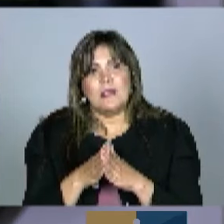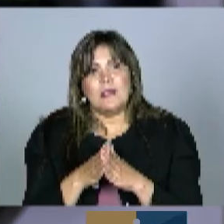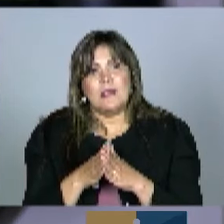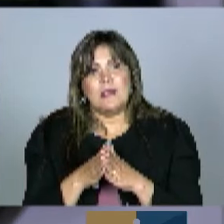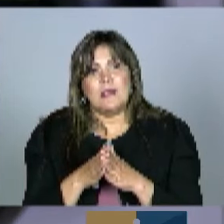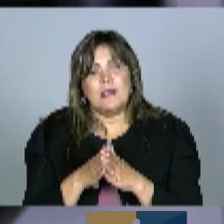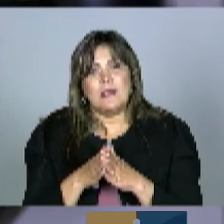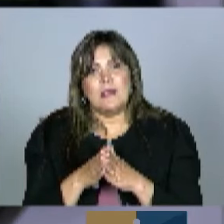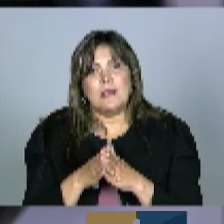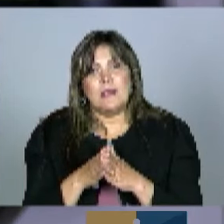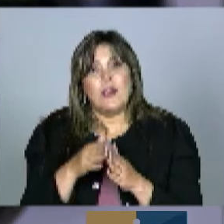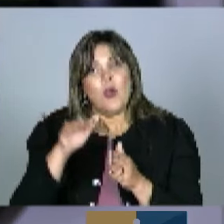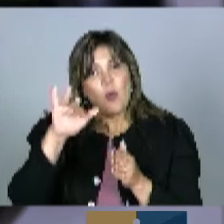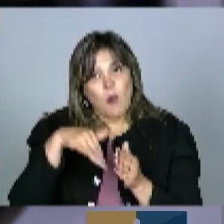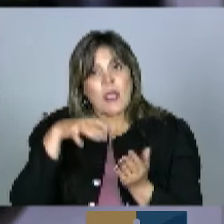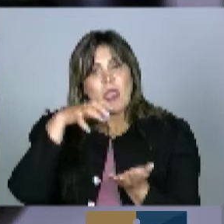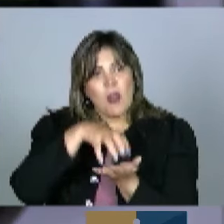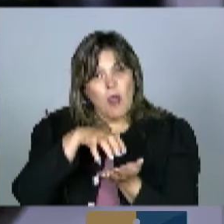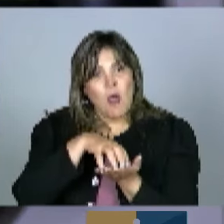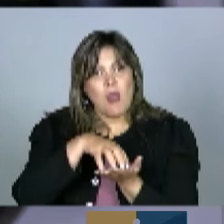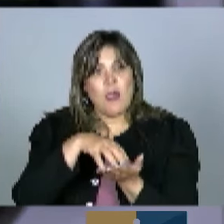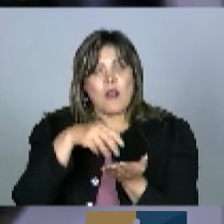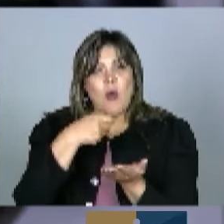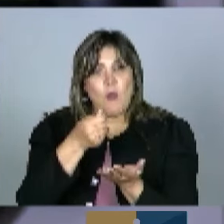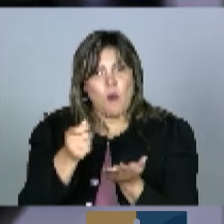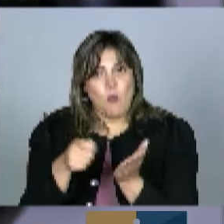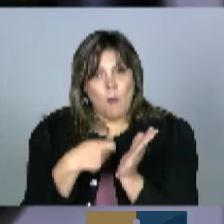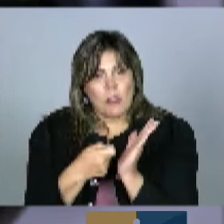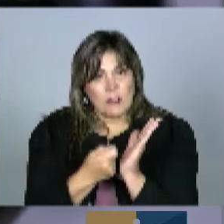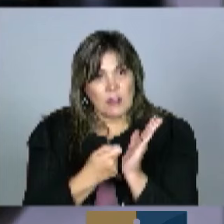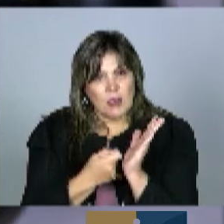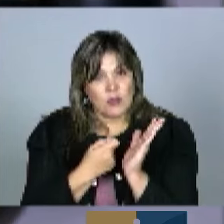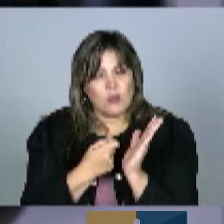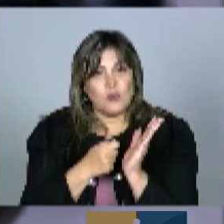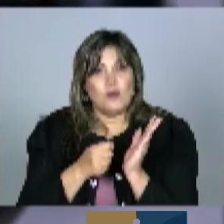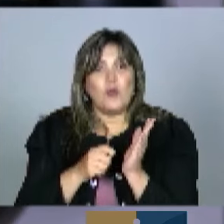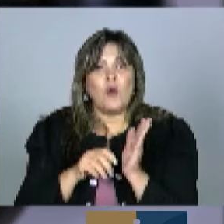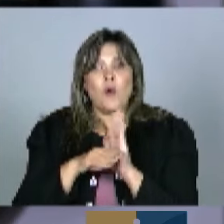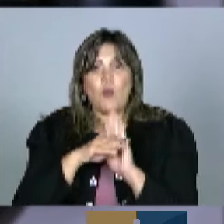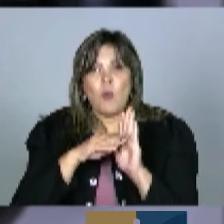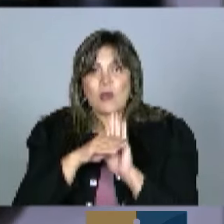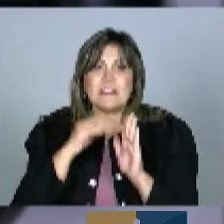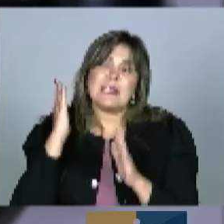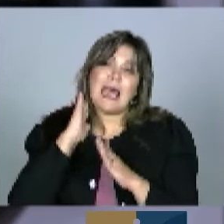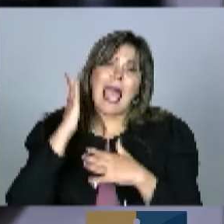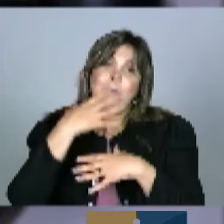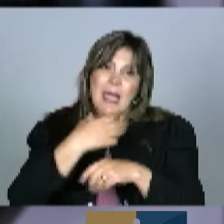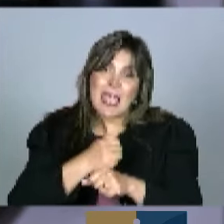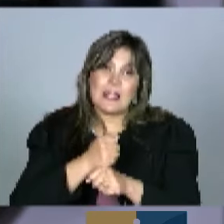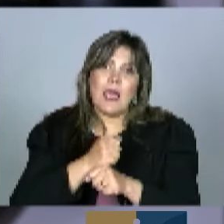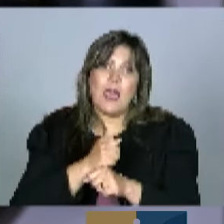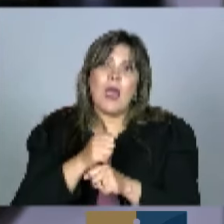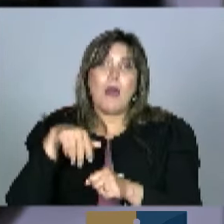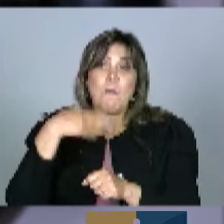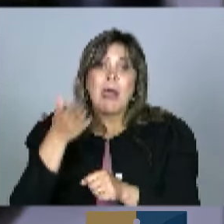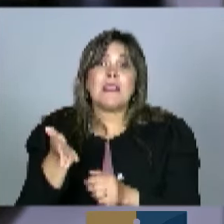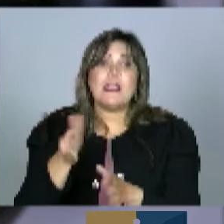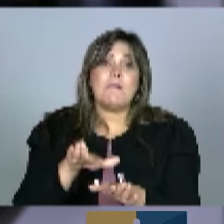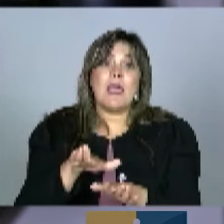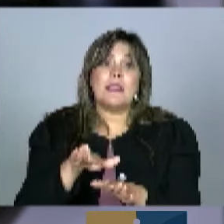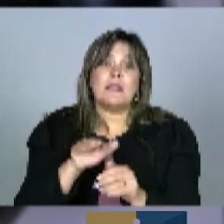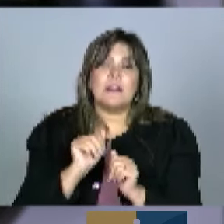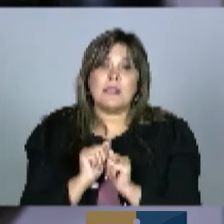جالي جالي القاهره ومضيت كتور واصل امانه وبصمته وكل حاجه واتوفى وبطلب بالمدام بتاعته